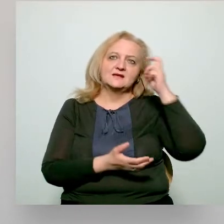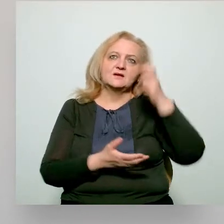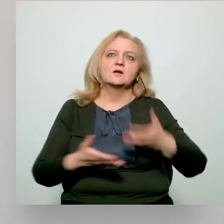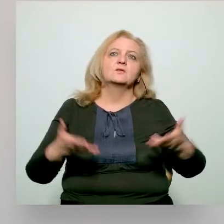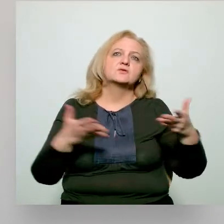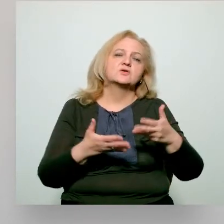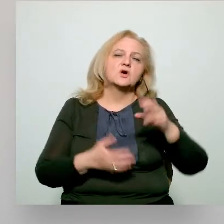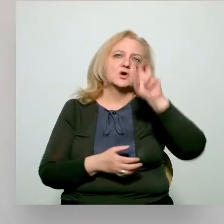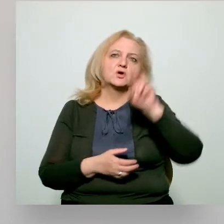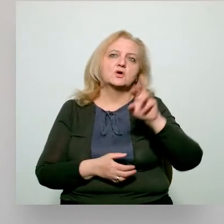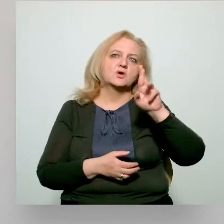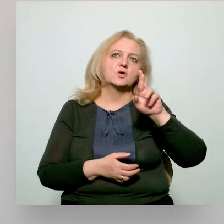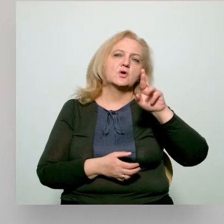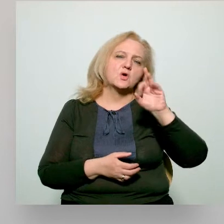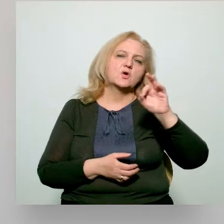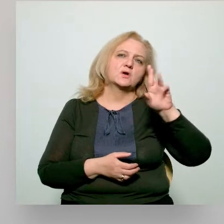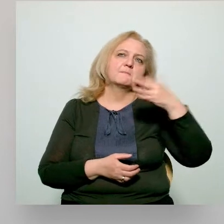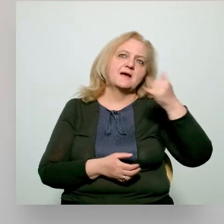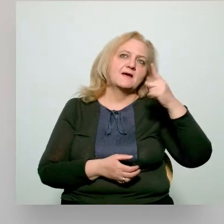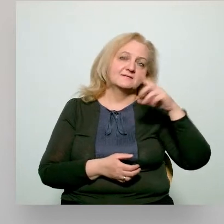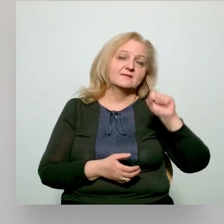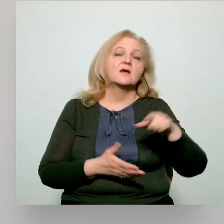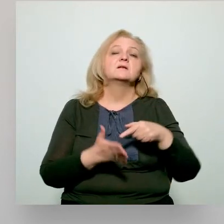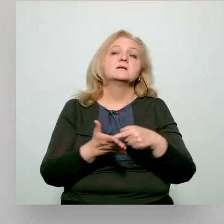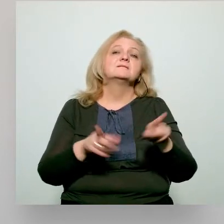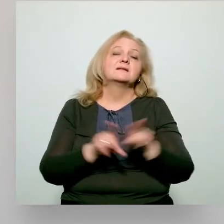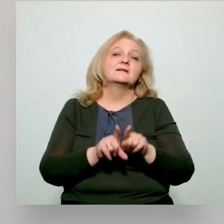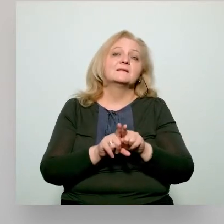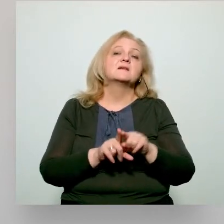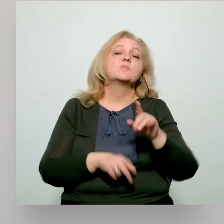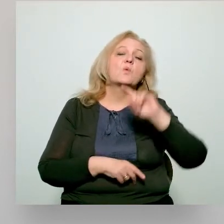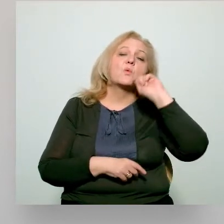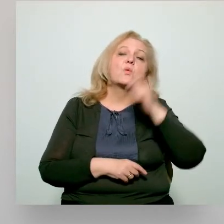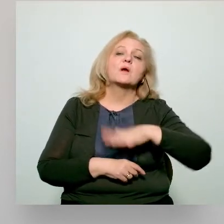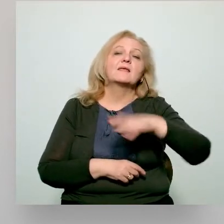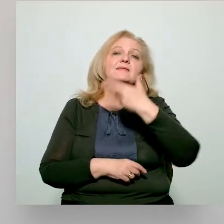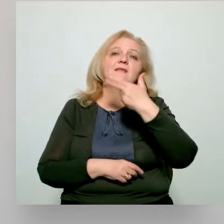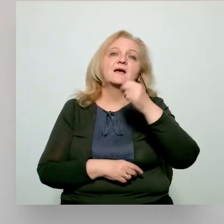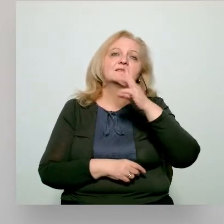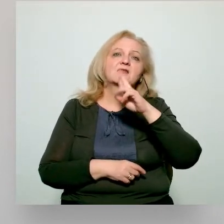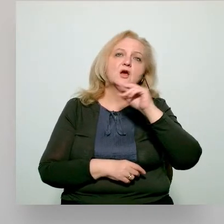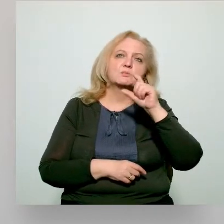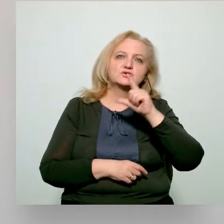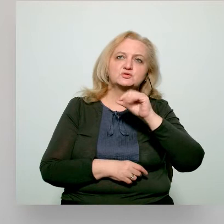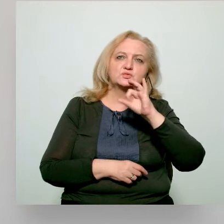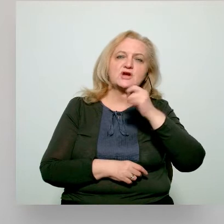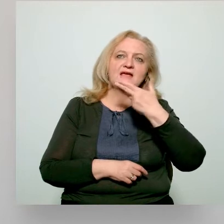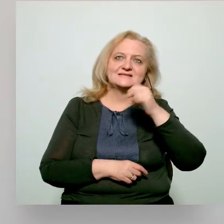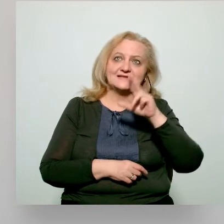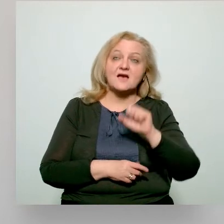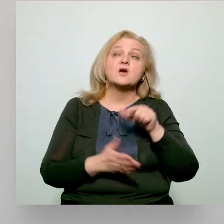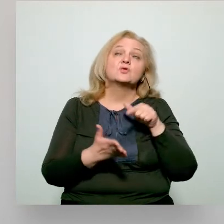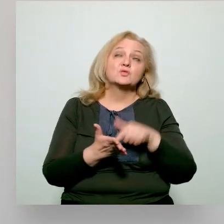Stowarzyszenia Hromada, również model proponowany przez naddnieprzańską Ukrainę, cały szereg intelektualistów w